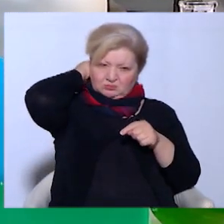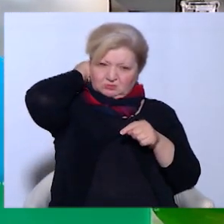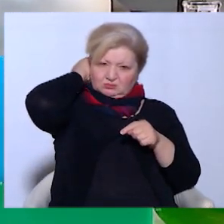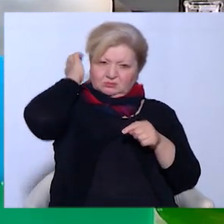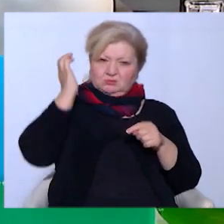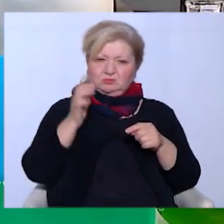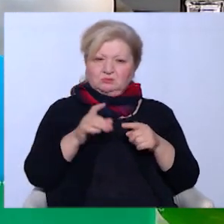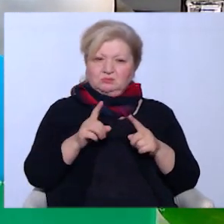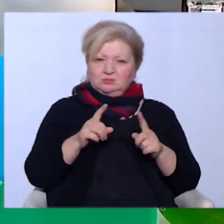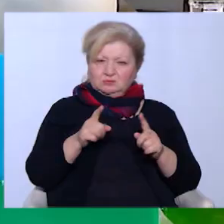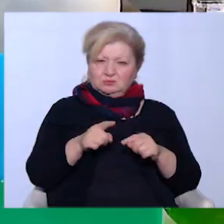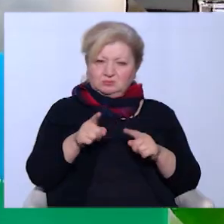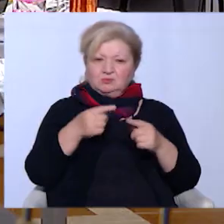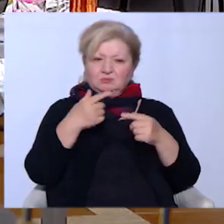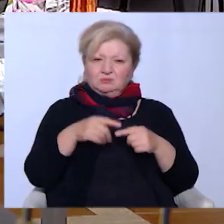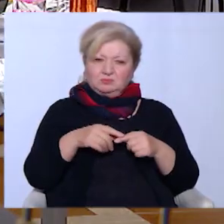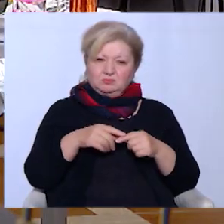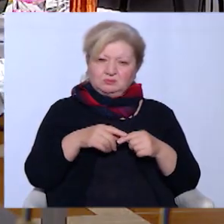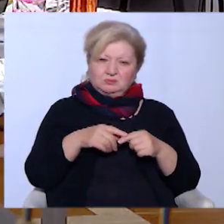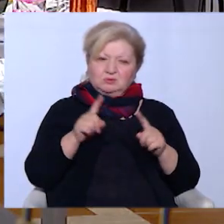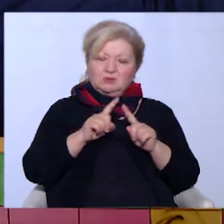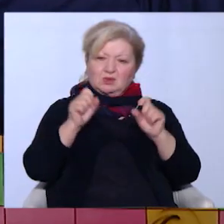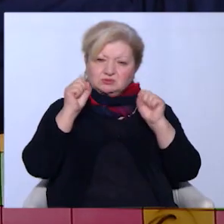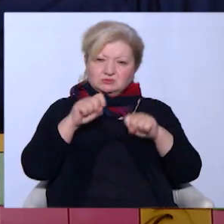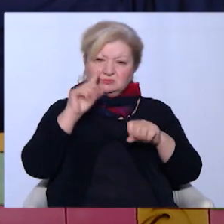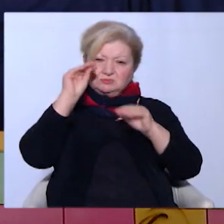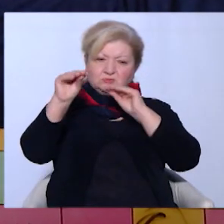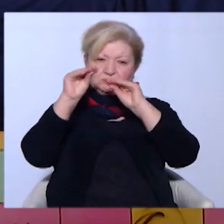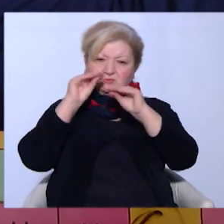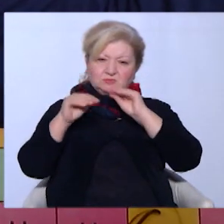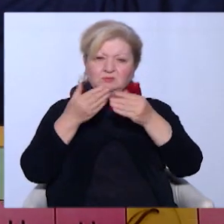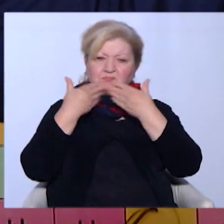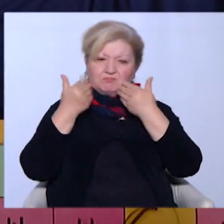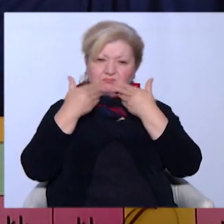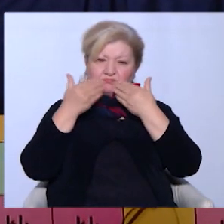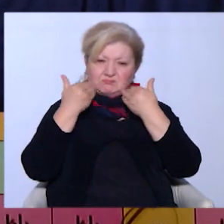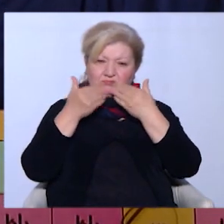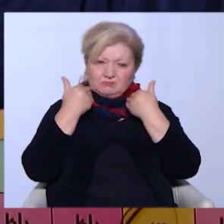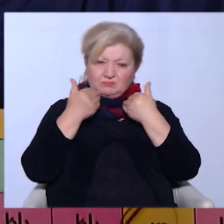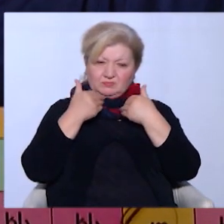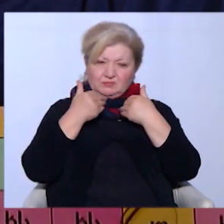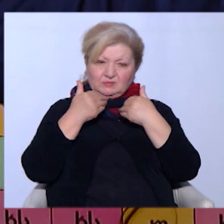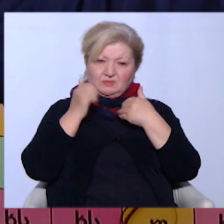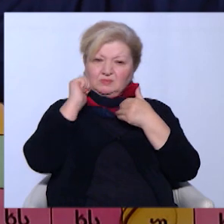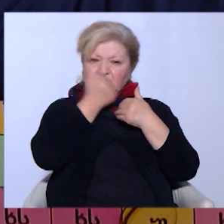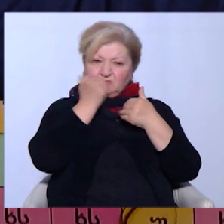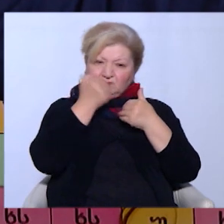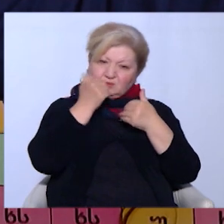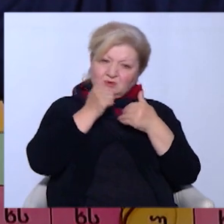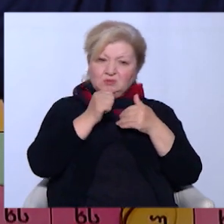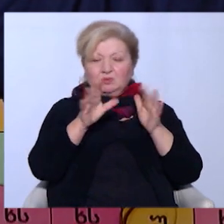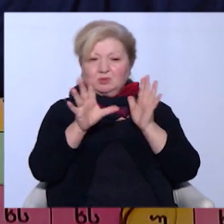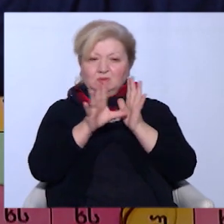ხოლო თავისუფალი სახით შეიძლება იყოს ნივთიერება. მოდით ნახოთ რა განსხვავებაა, როდესაც